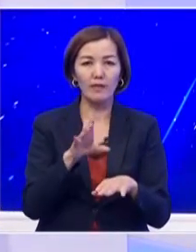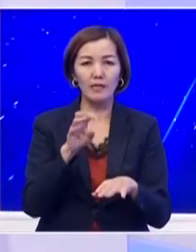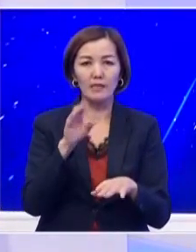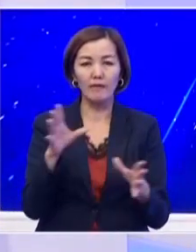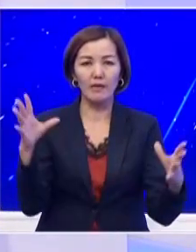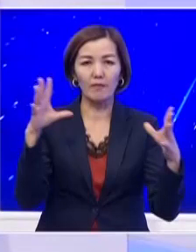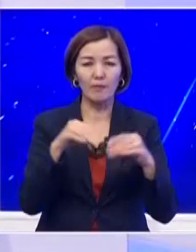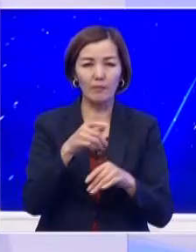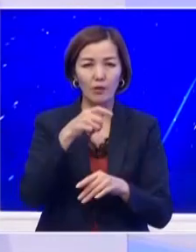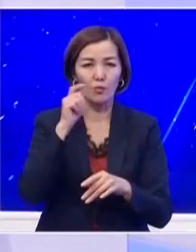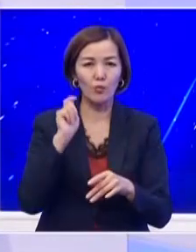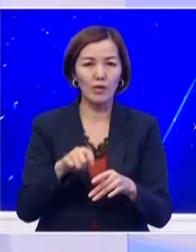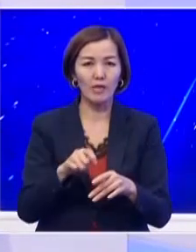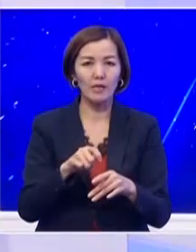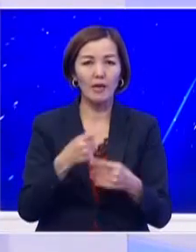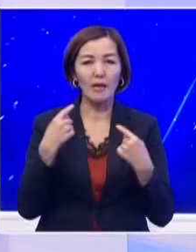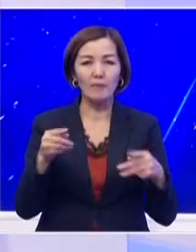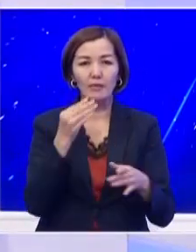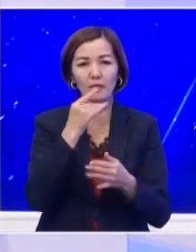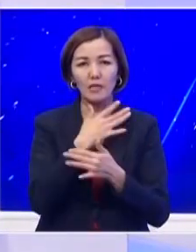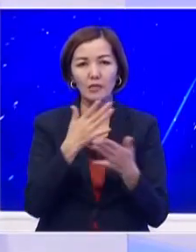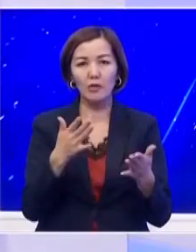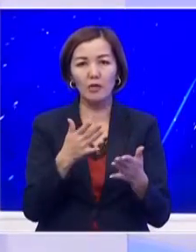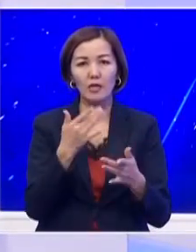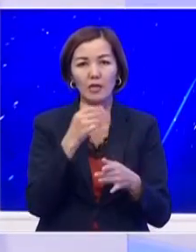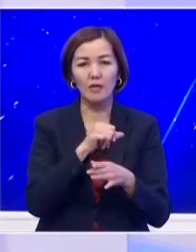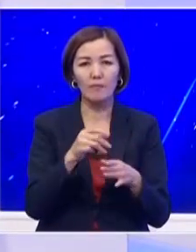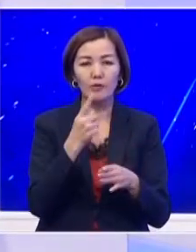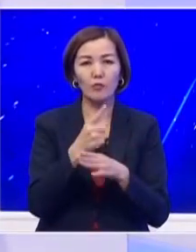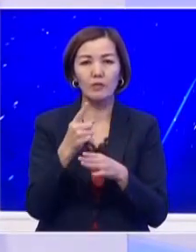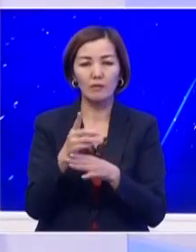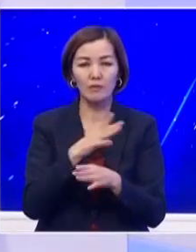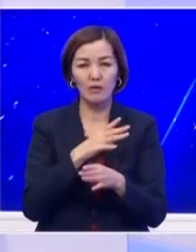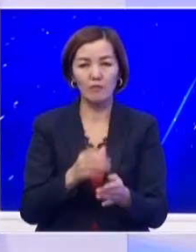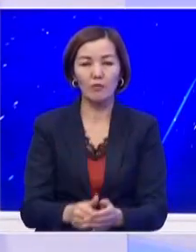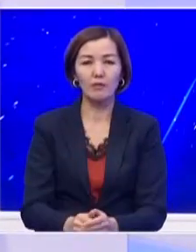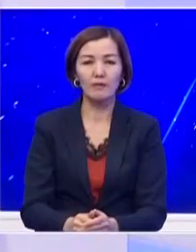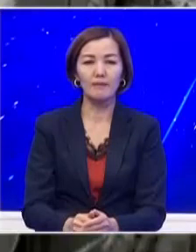бірге Украинадан астық пен басқа да азық-түлік өнімдерін импорттауға тыйым салған болатын.